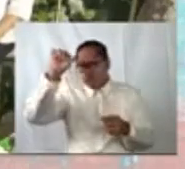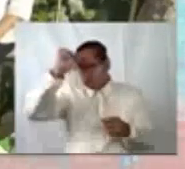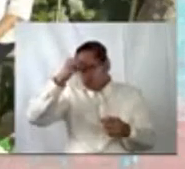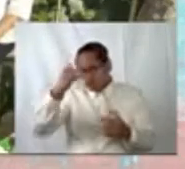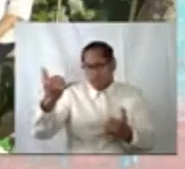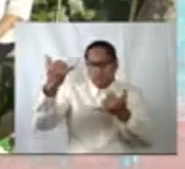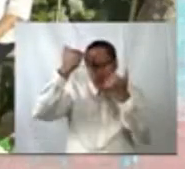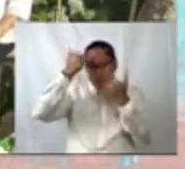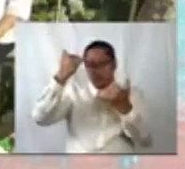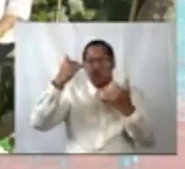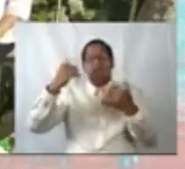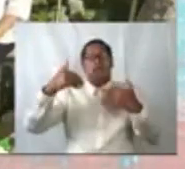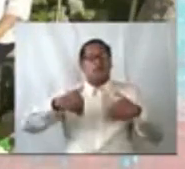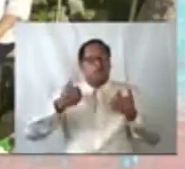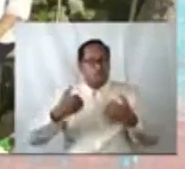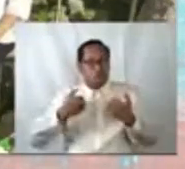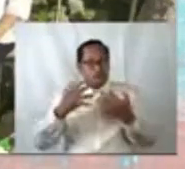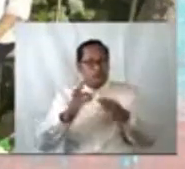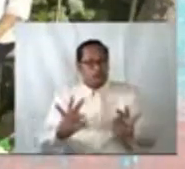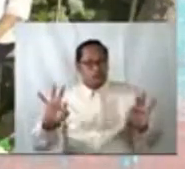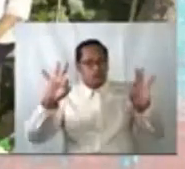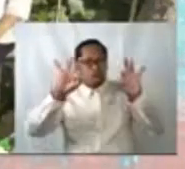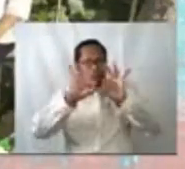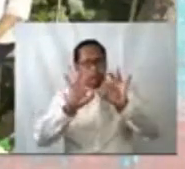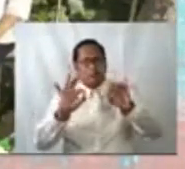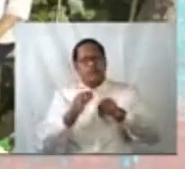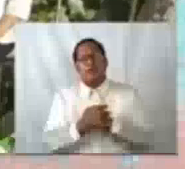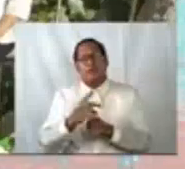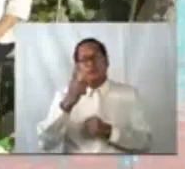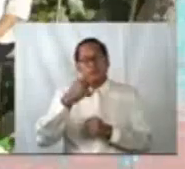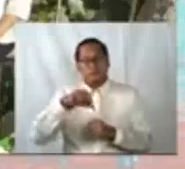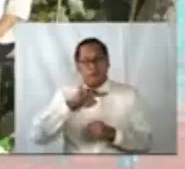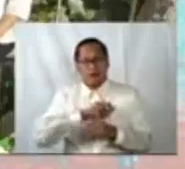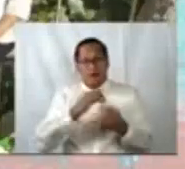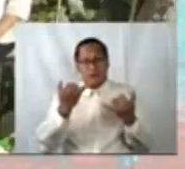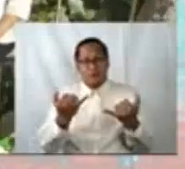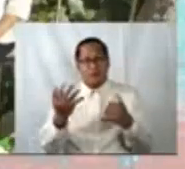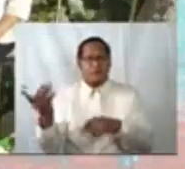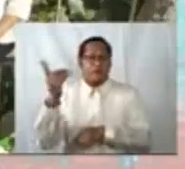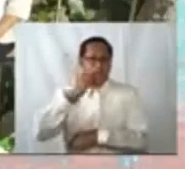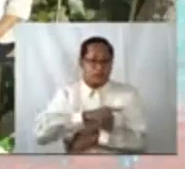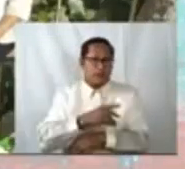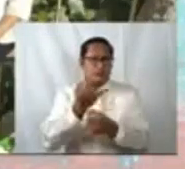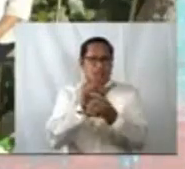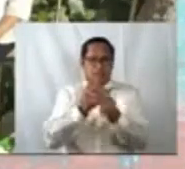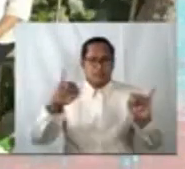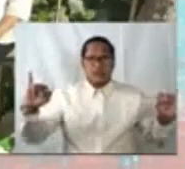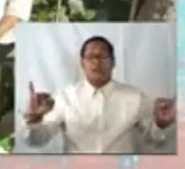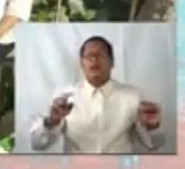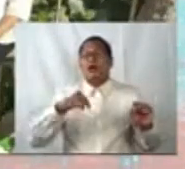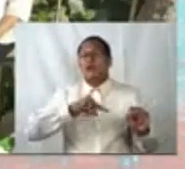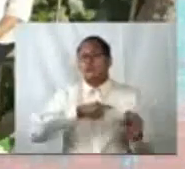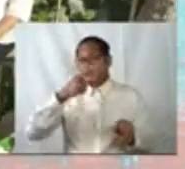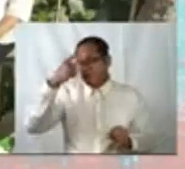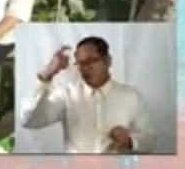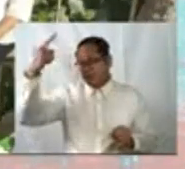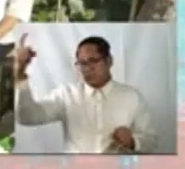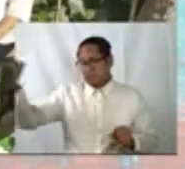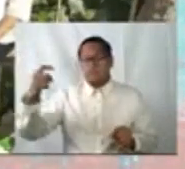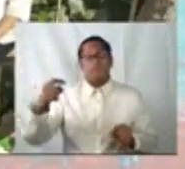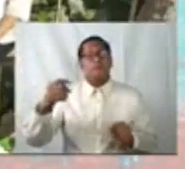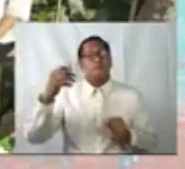mga bata ang kahalagahan ng araw na ito, ang araw ng kalayaan. Ang pangarap natin, Professor